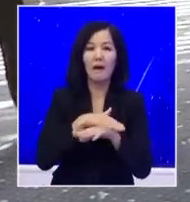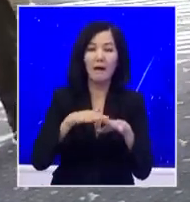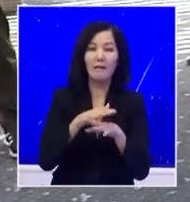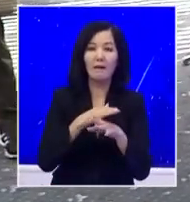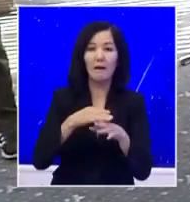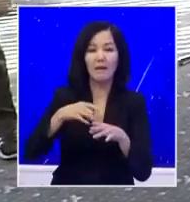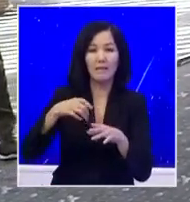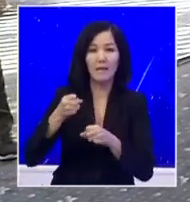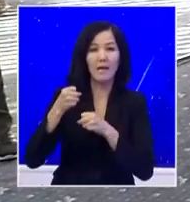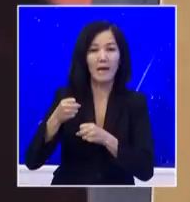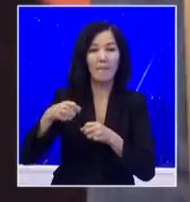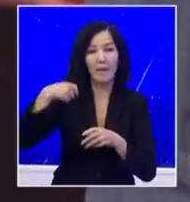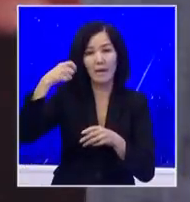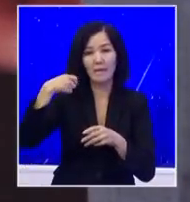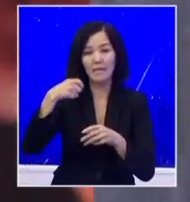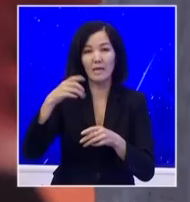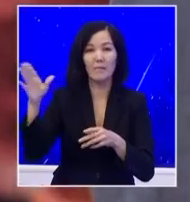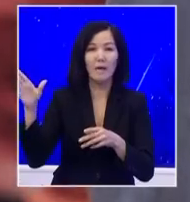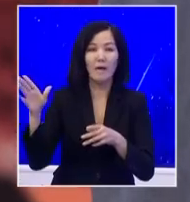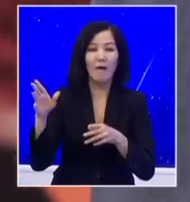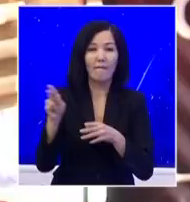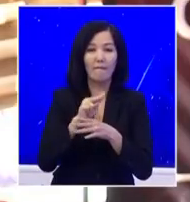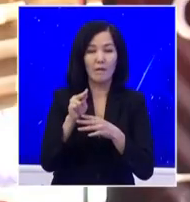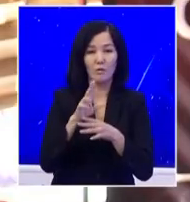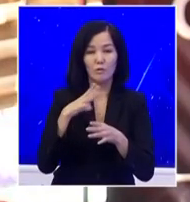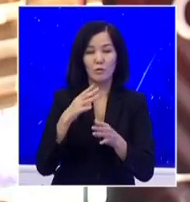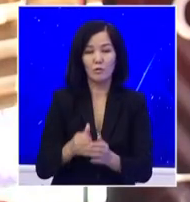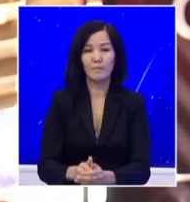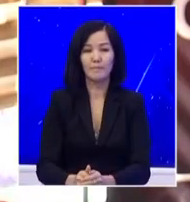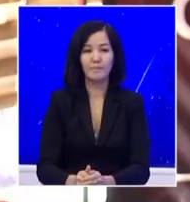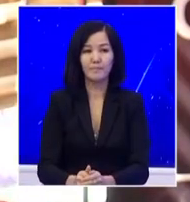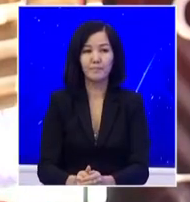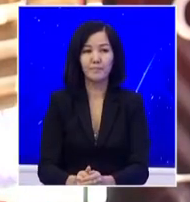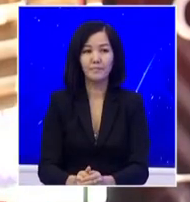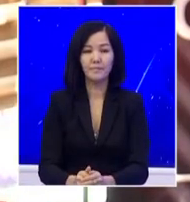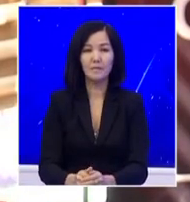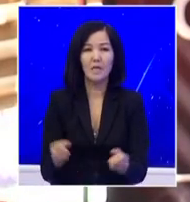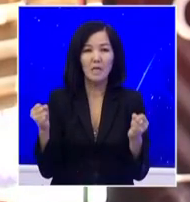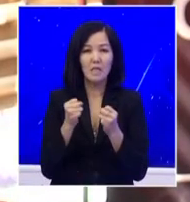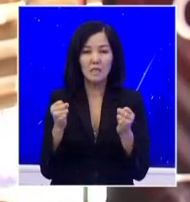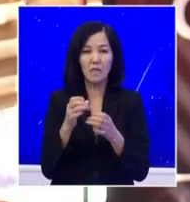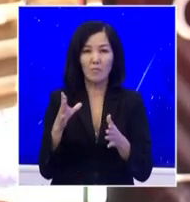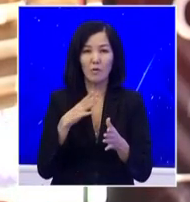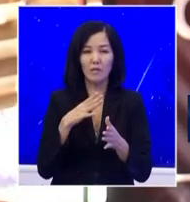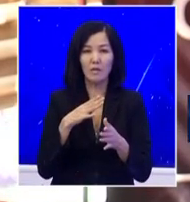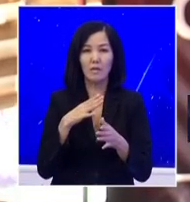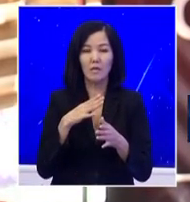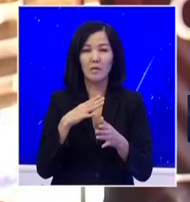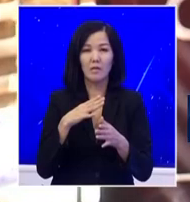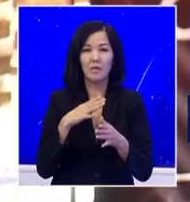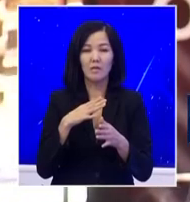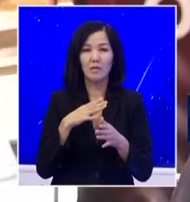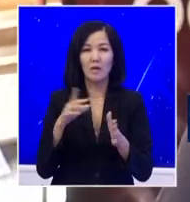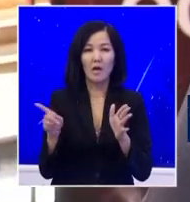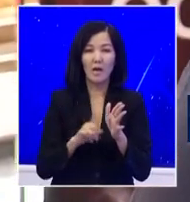камерасын арқалап оқиға орнынан сапалы видео таспалады. Қыста болады, қолың тонады, арбет